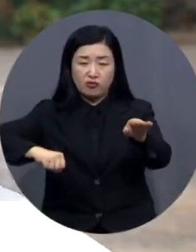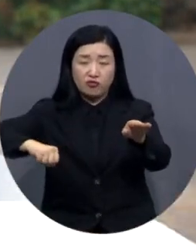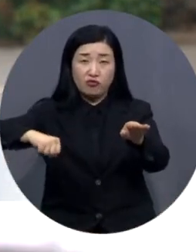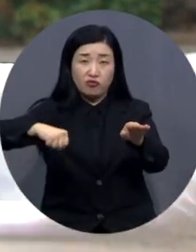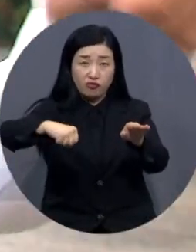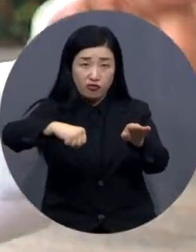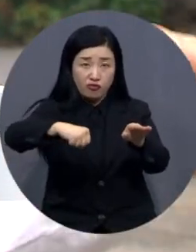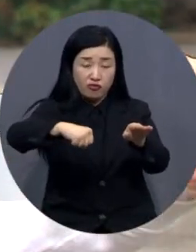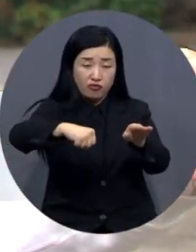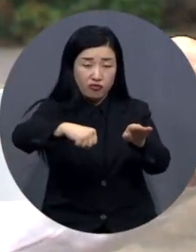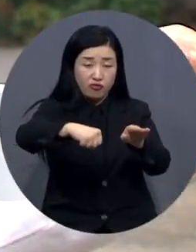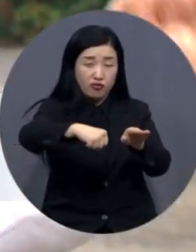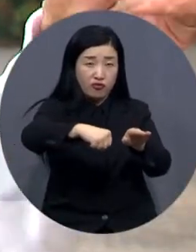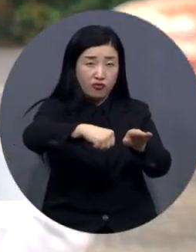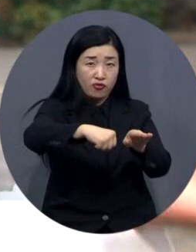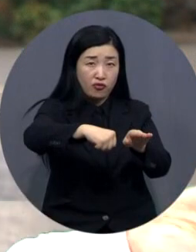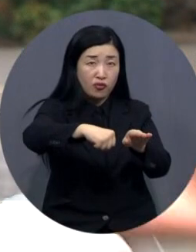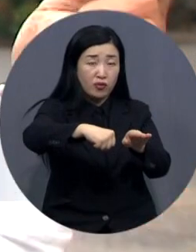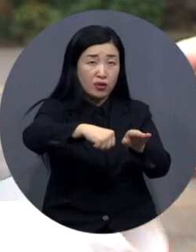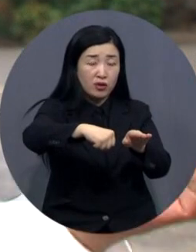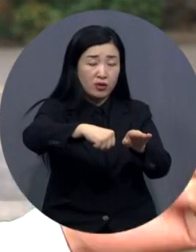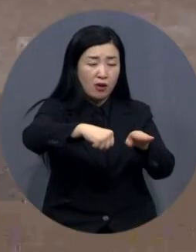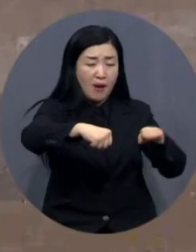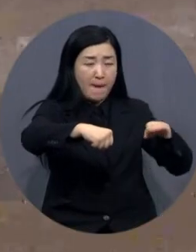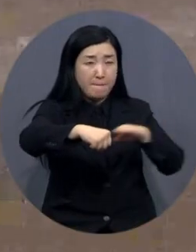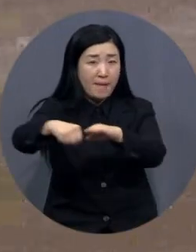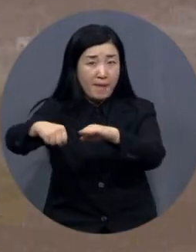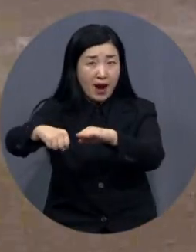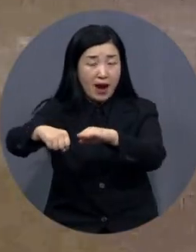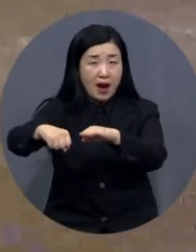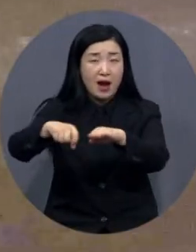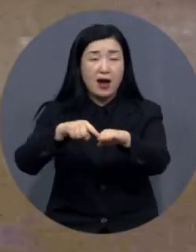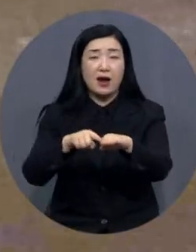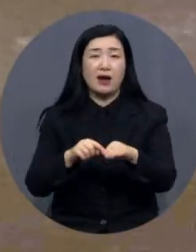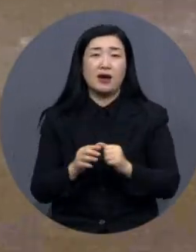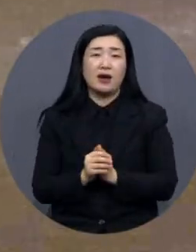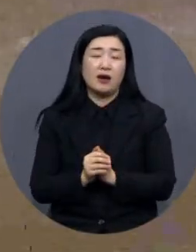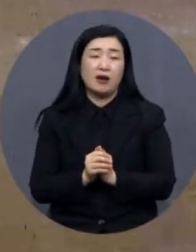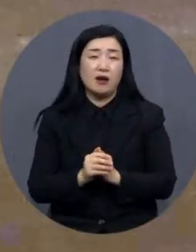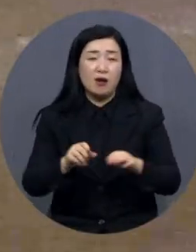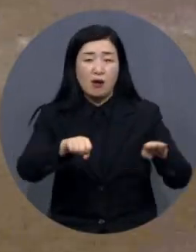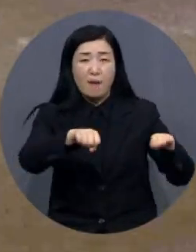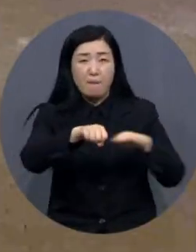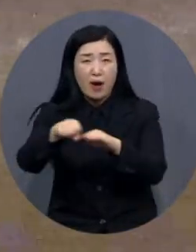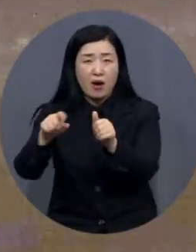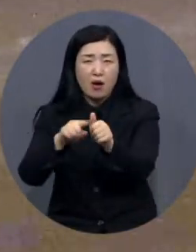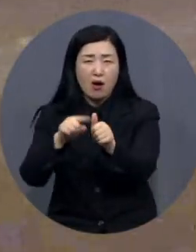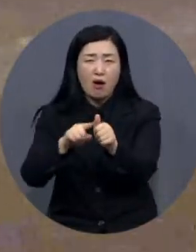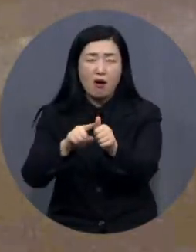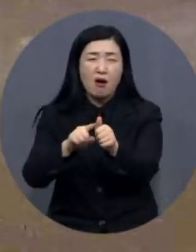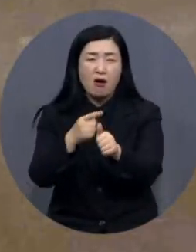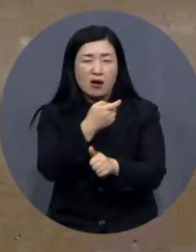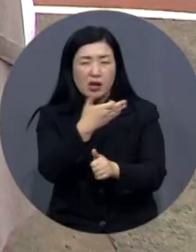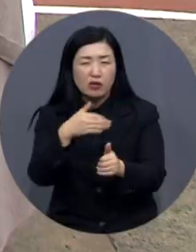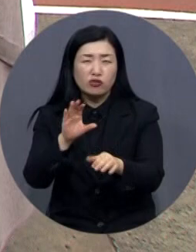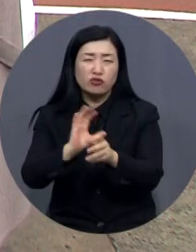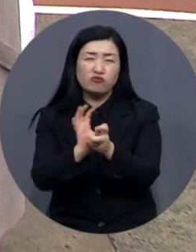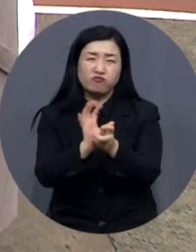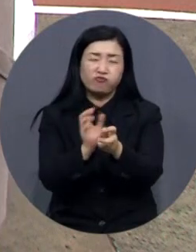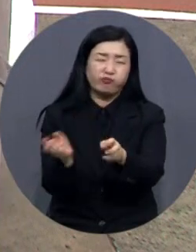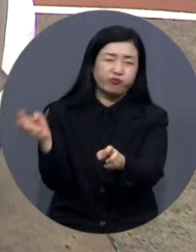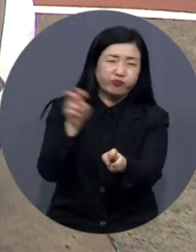거 배달 오토바이 한번 치고 차에 치인 오토바이 운전자는 구급차에 의해 병원으로